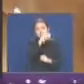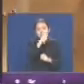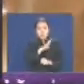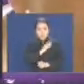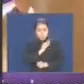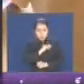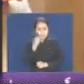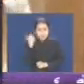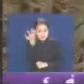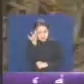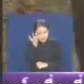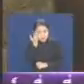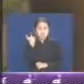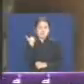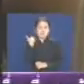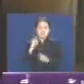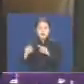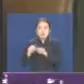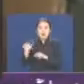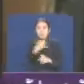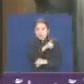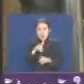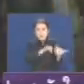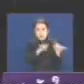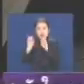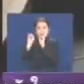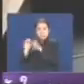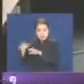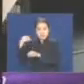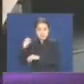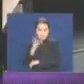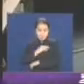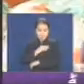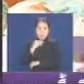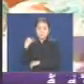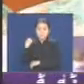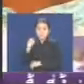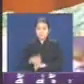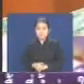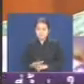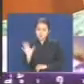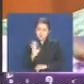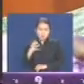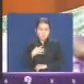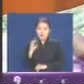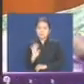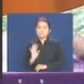แวงเครียดและวิตกกังวลว่าจะโดนทอดทิ้ง กลัวเหมือนกัน ไม่อยากไปเล